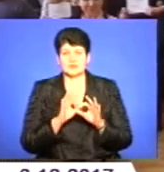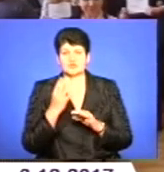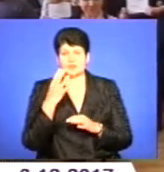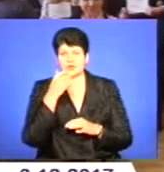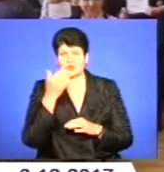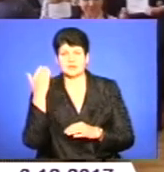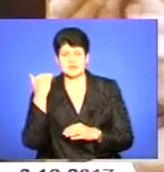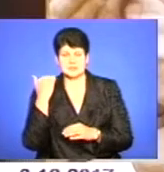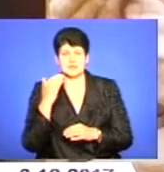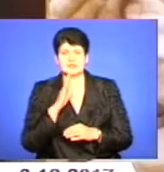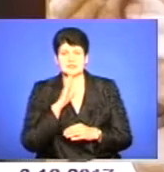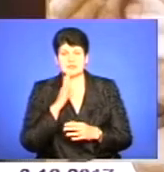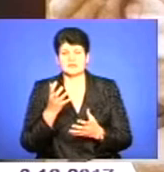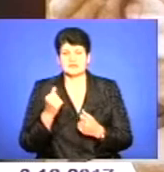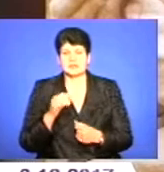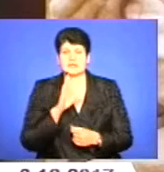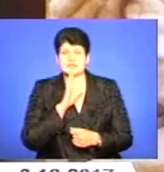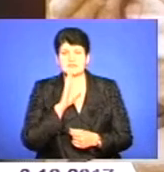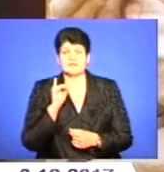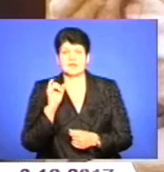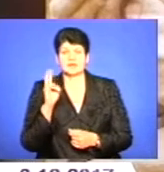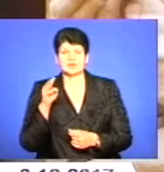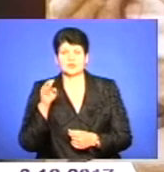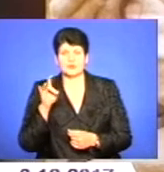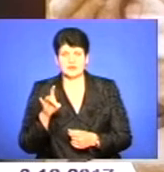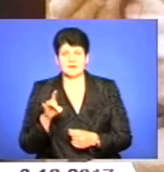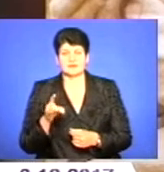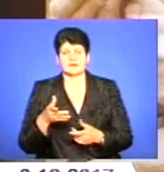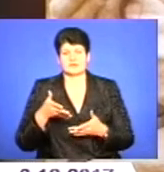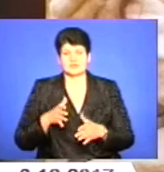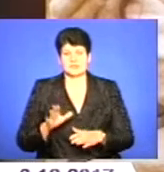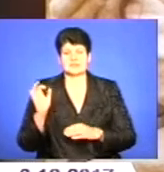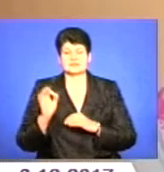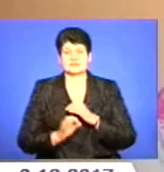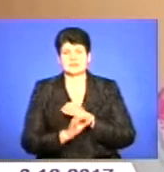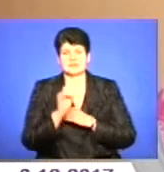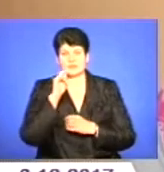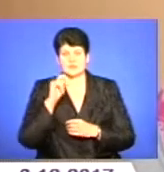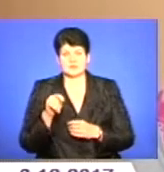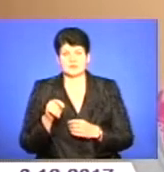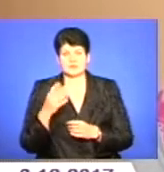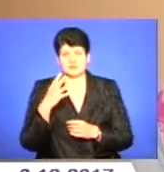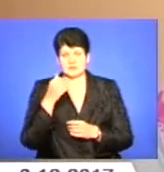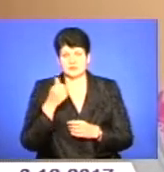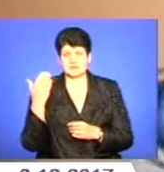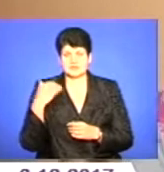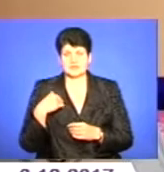тому жінка вдочерила дівчинку Вікторію, яка родом зі Східної України. 4 роки тому